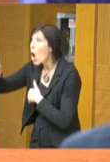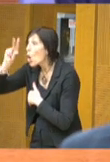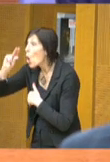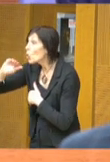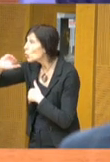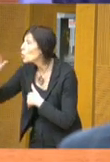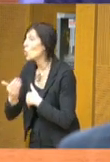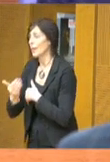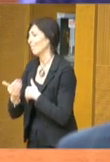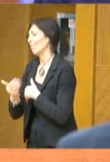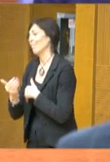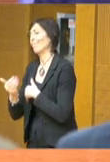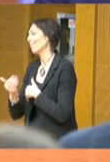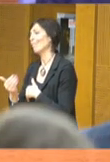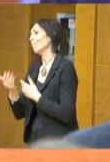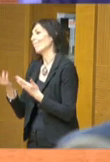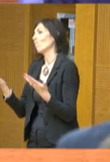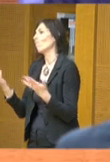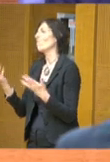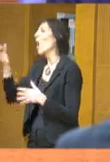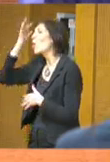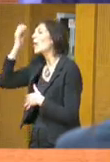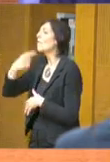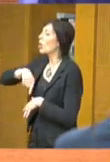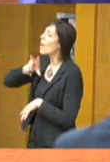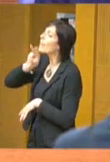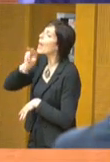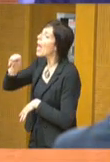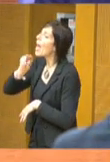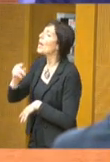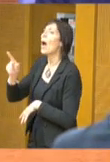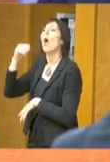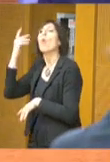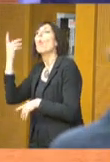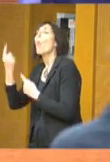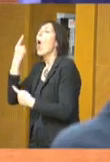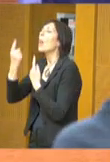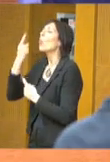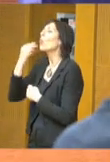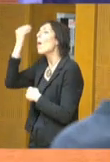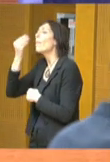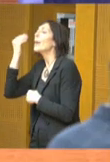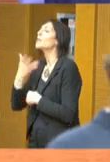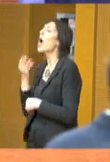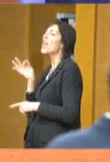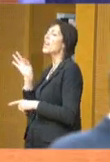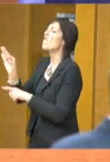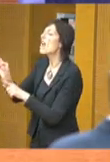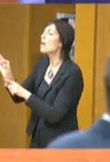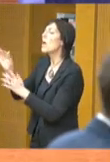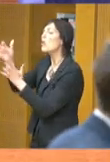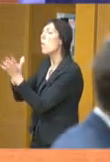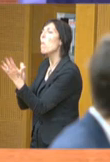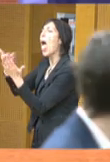a volte quando ne parliamo qualcuno pensa che si tratti di un manuale, di un riferimento, ma non